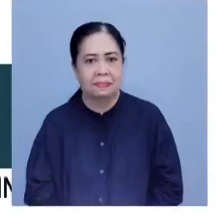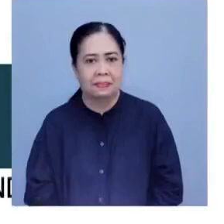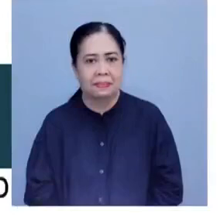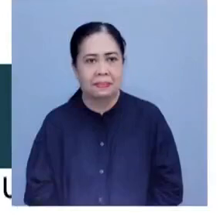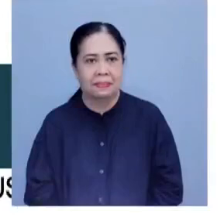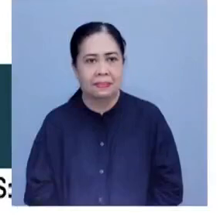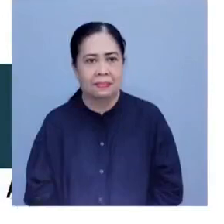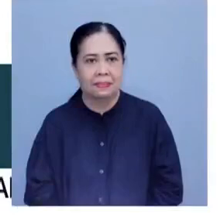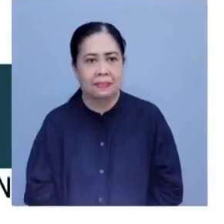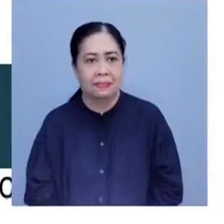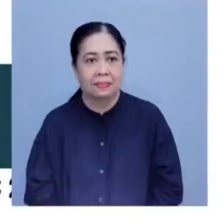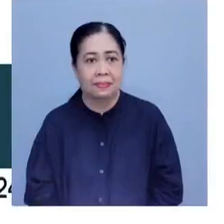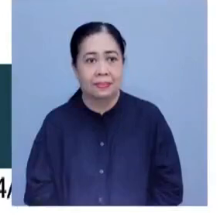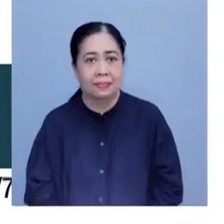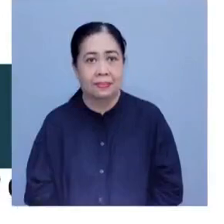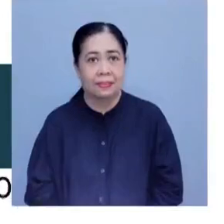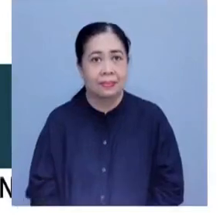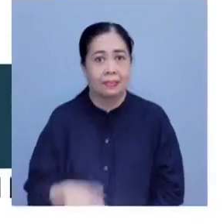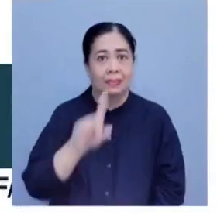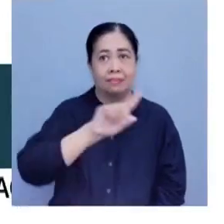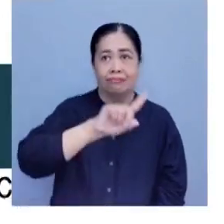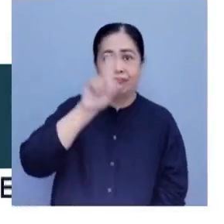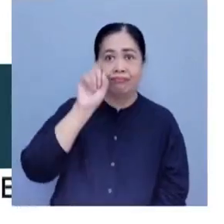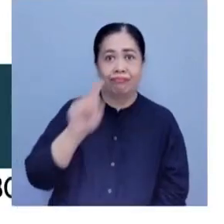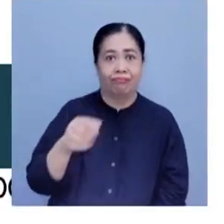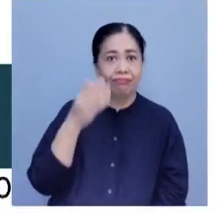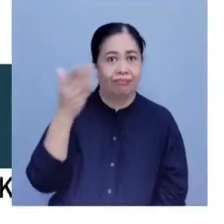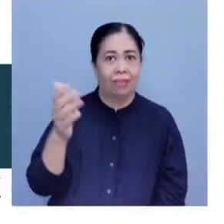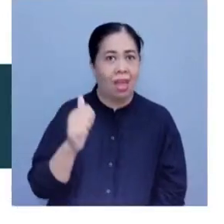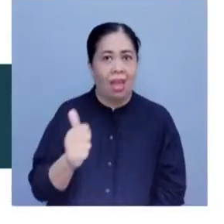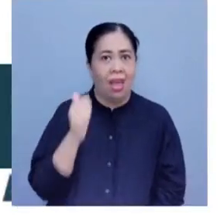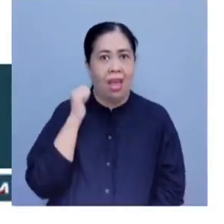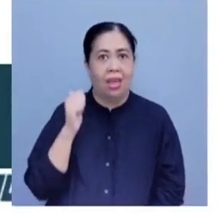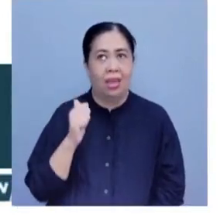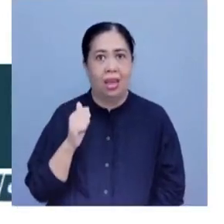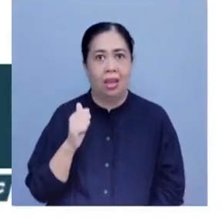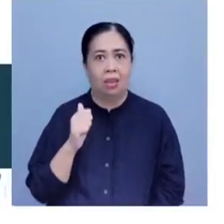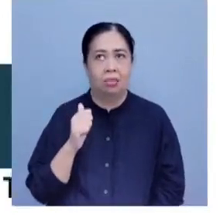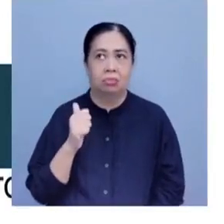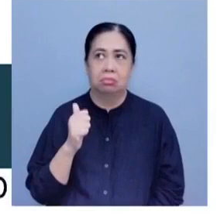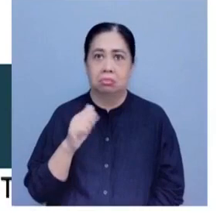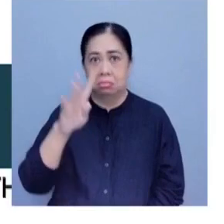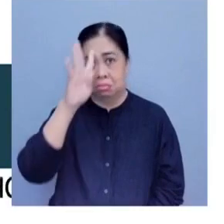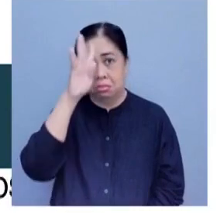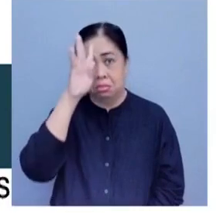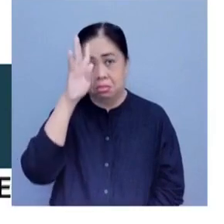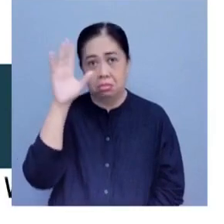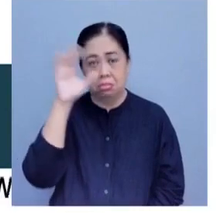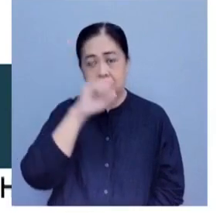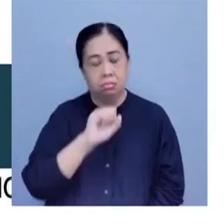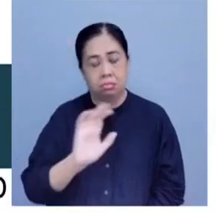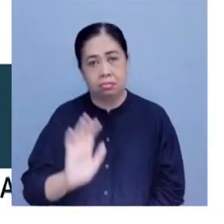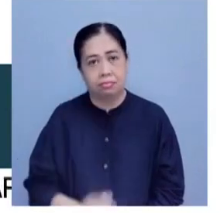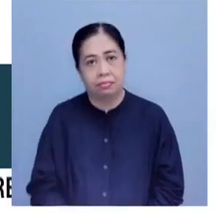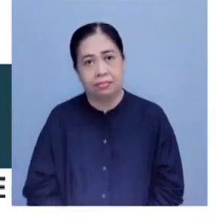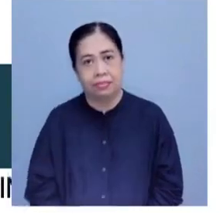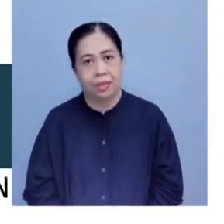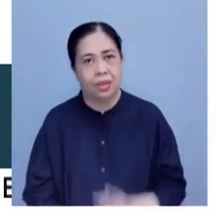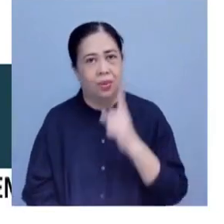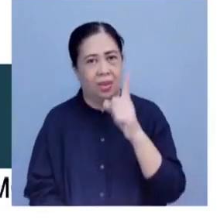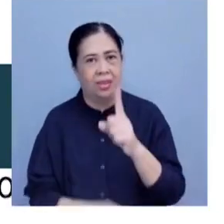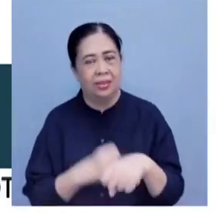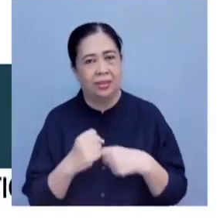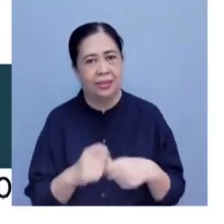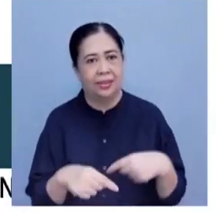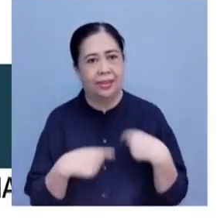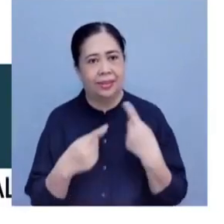That's a question na sa kanila natin itapon yan. I don't want to make any conclusion right now. All right. 1 year since